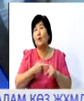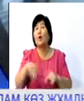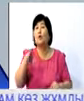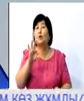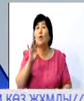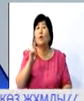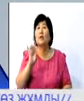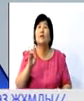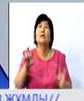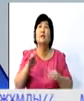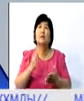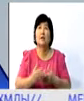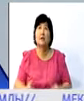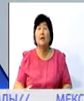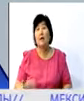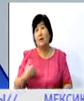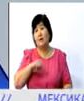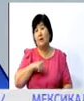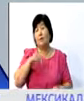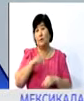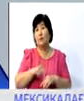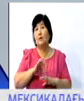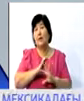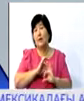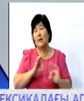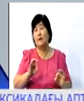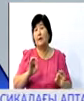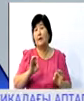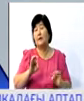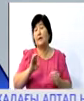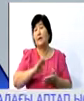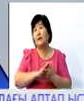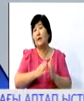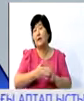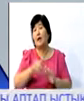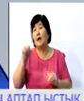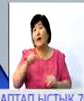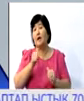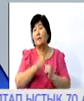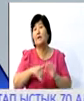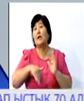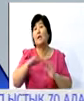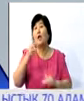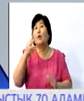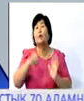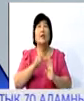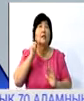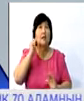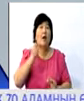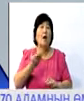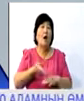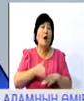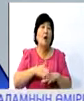ізделіп жатыр. Чувствую себя превосходно. То есть каждую. Жағдайым тамаша. Апта сайын жақсарып келемін. 36 жастамын.